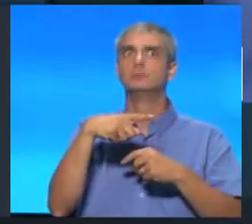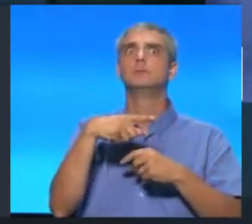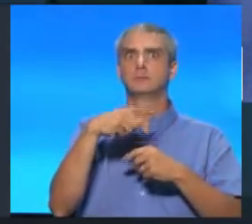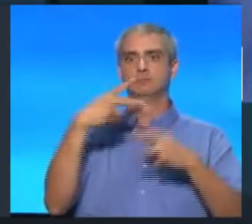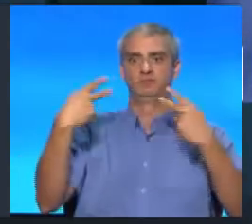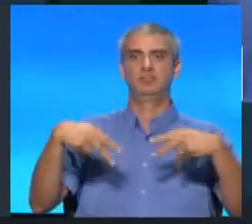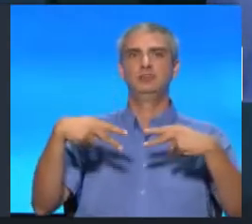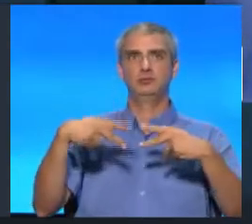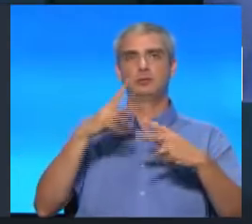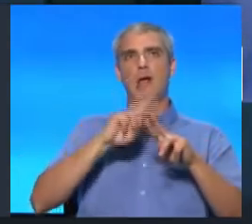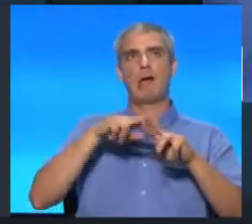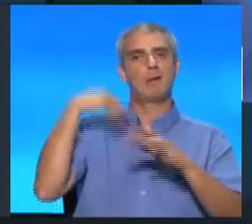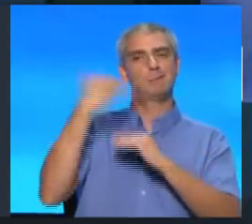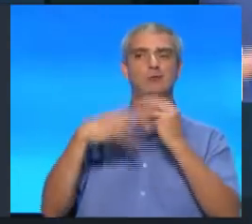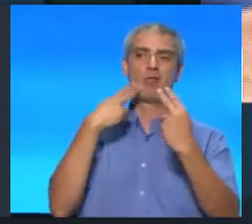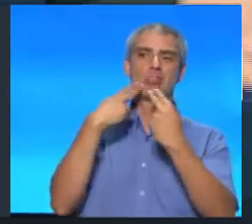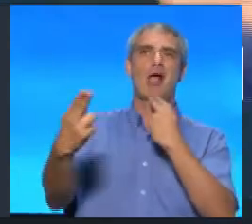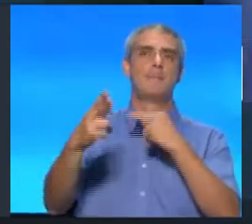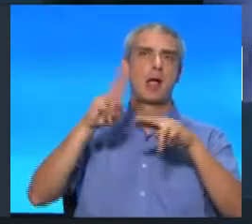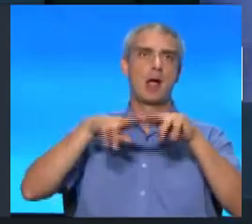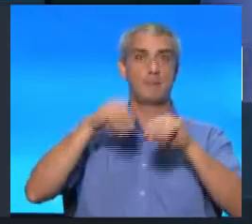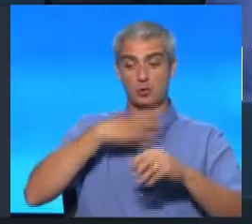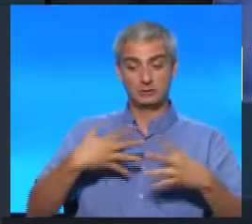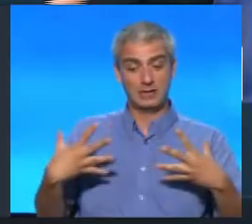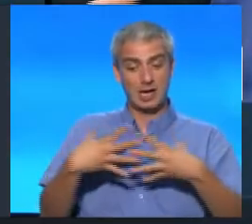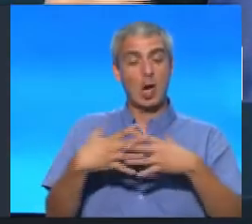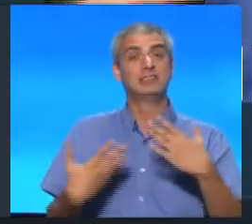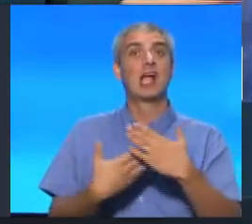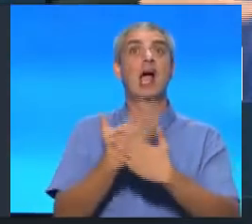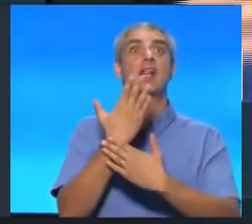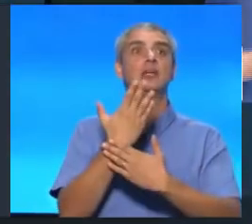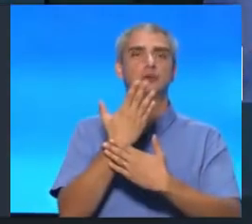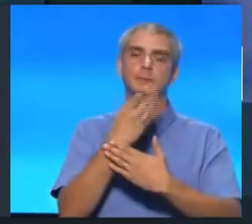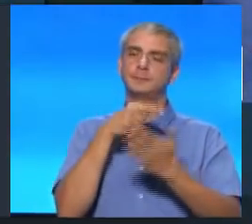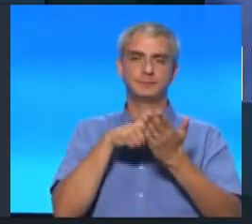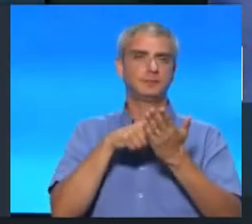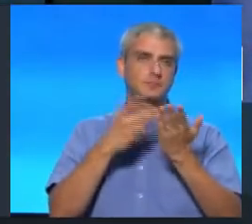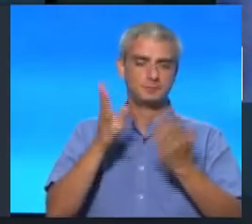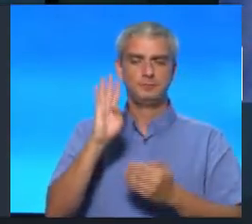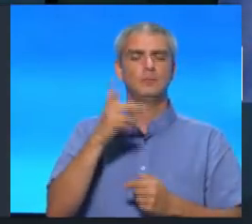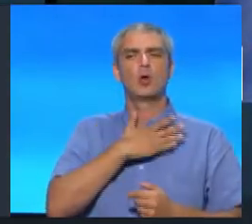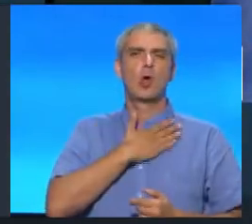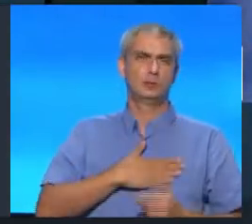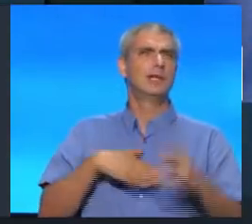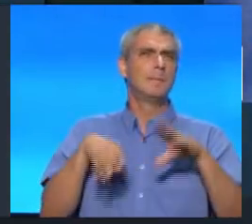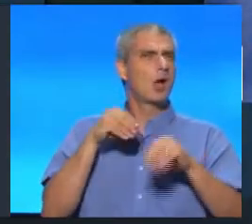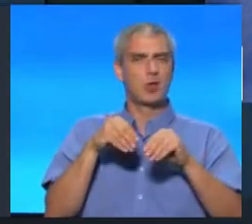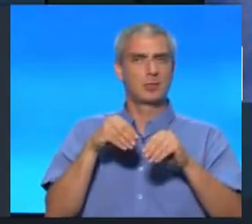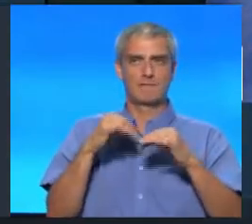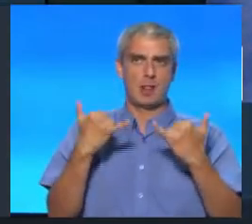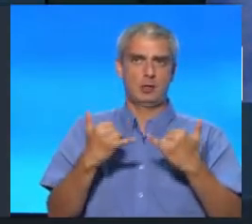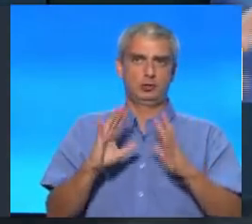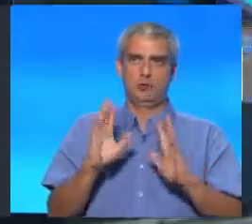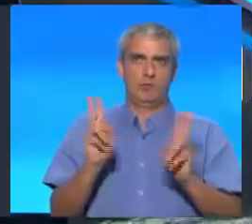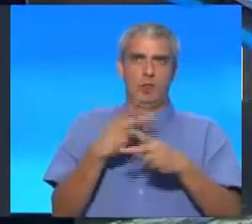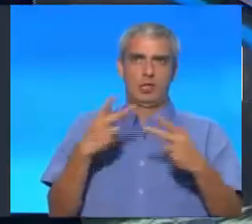החשש, יתנקם בו ביום שאחרי הבחירות שהוא רוצה להרכיב קואליציה חדשה, ולכן אם תרצי, נתניהו אולי רוצה בחירות, אבל כרגע הוא אינו